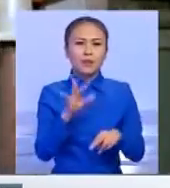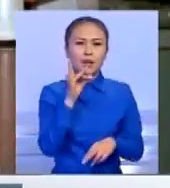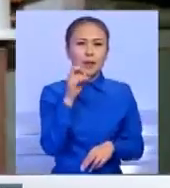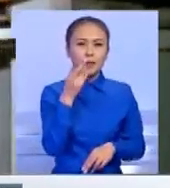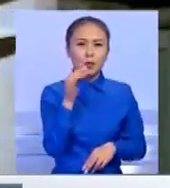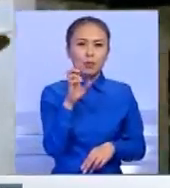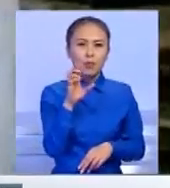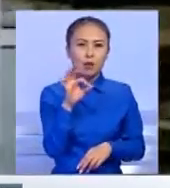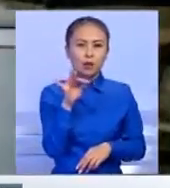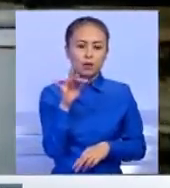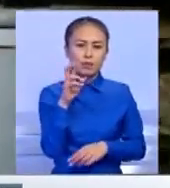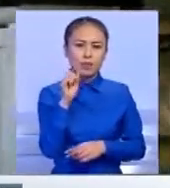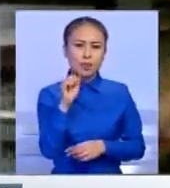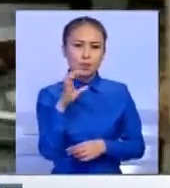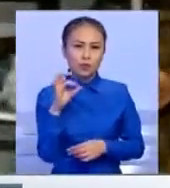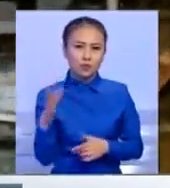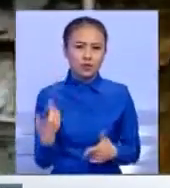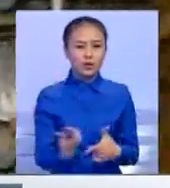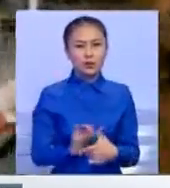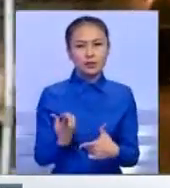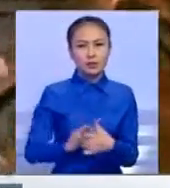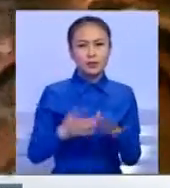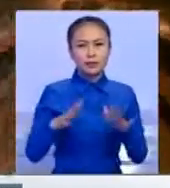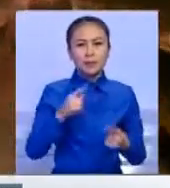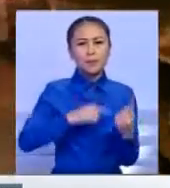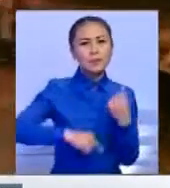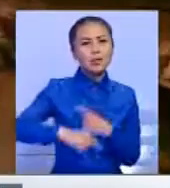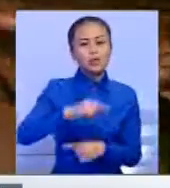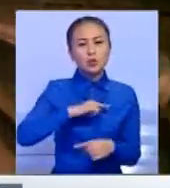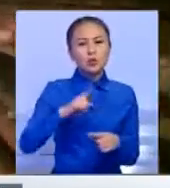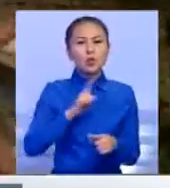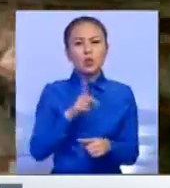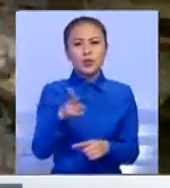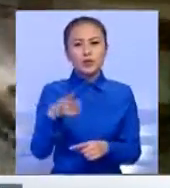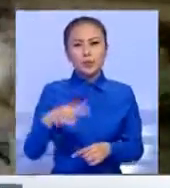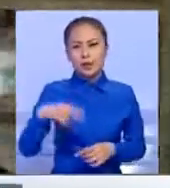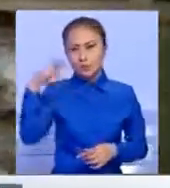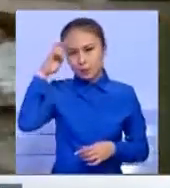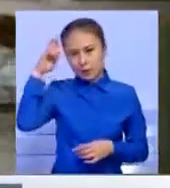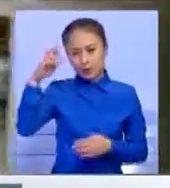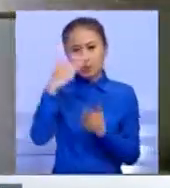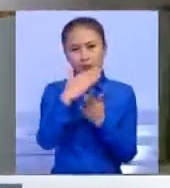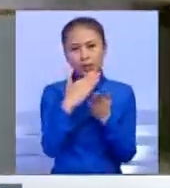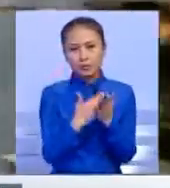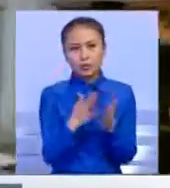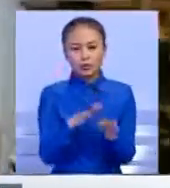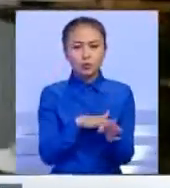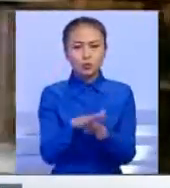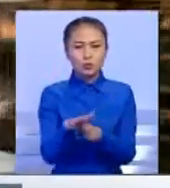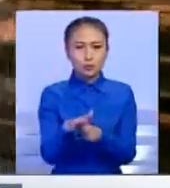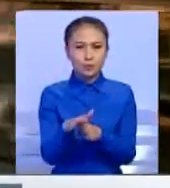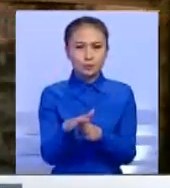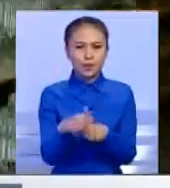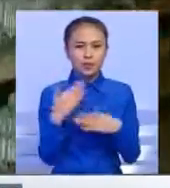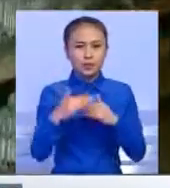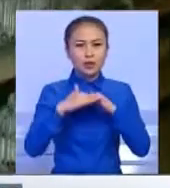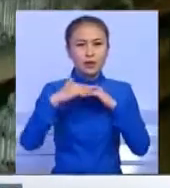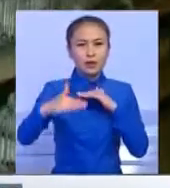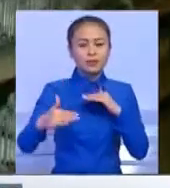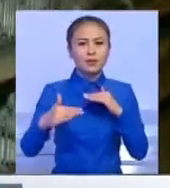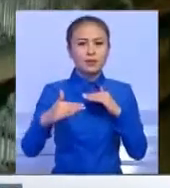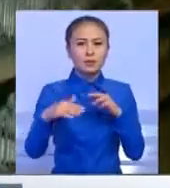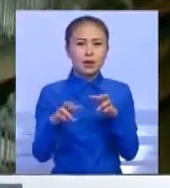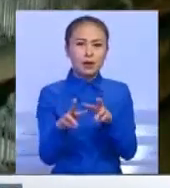Райымқұл Барбосов ойға алған ісін жүзеге асыру үшін бизнестің жол картасы 2020 мемлекеттік бағдарлама масына жүгінген.